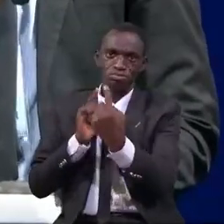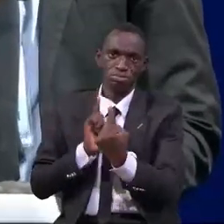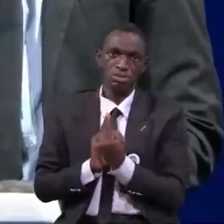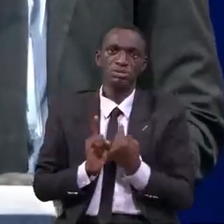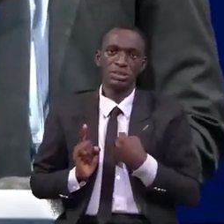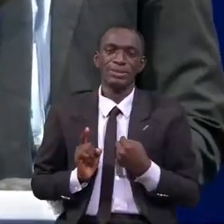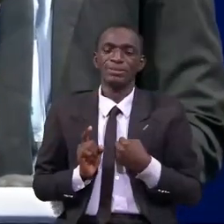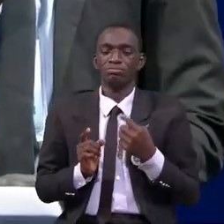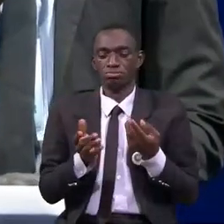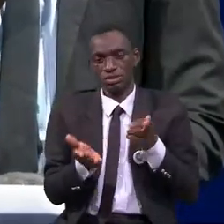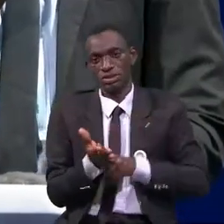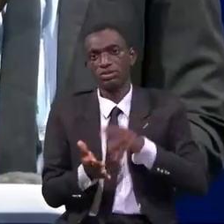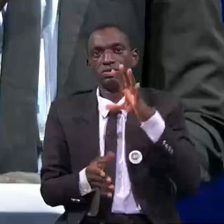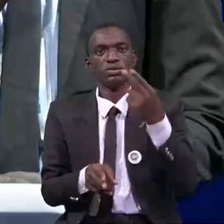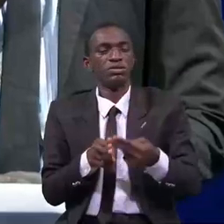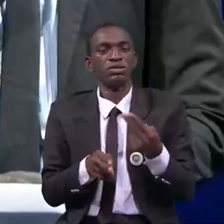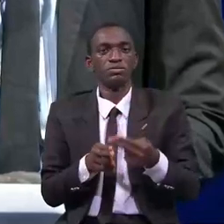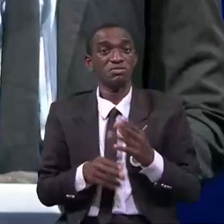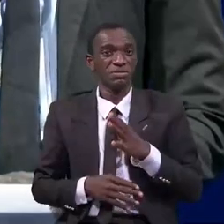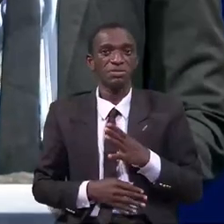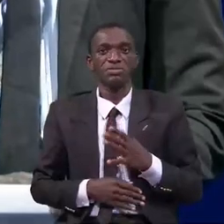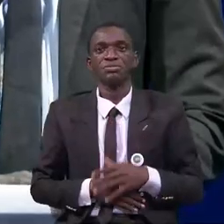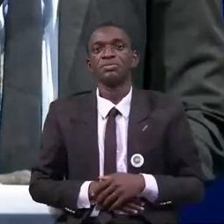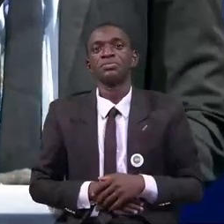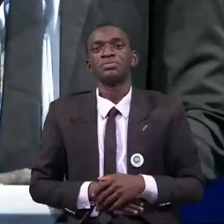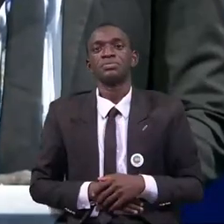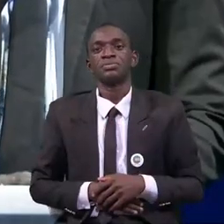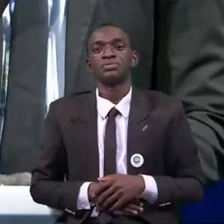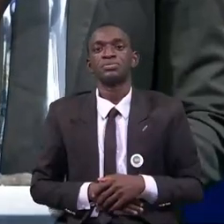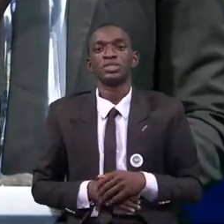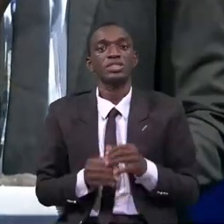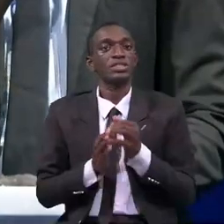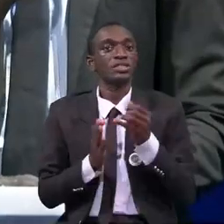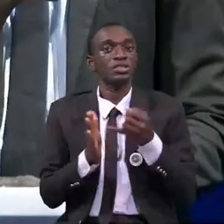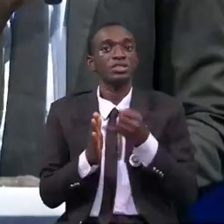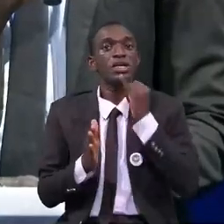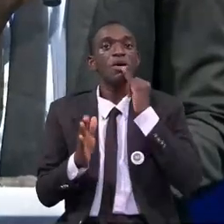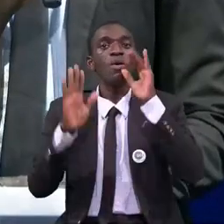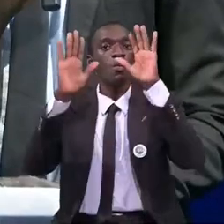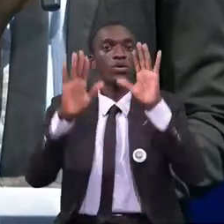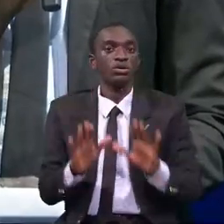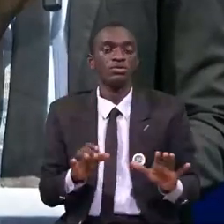euxendant Quetier pour pour miracle soit